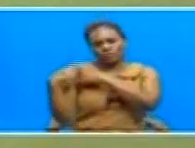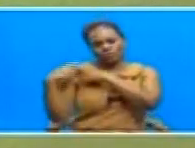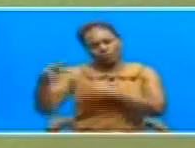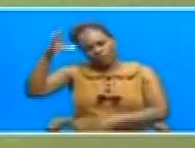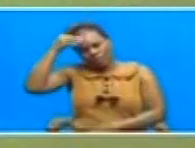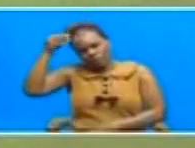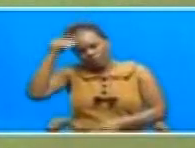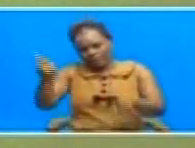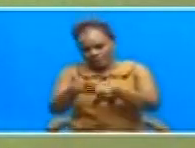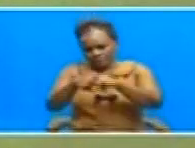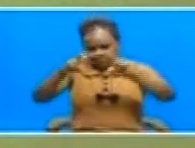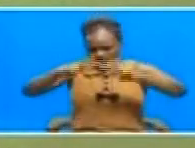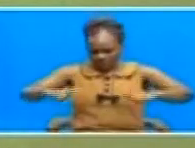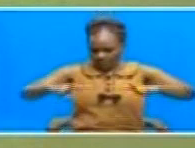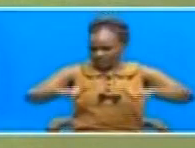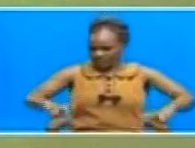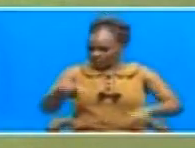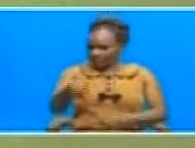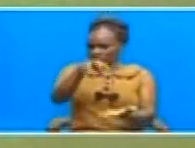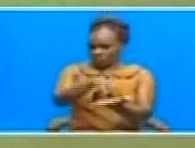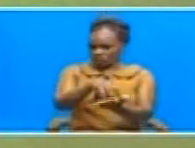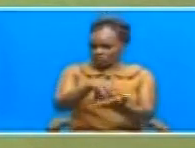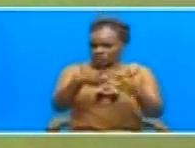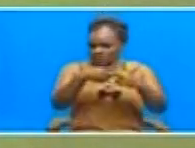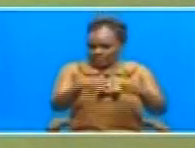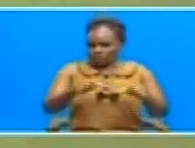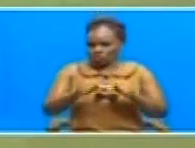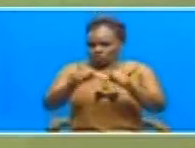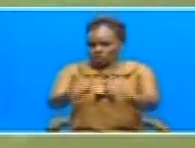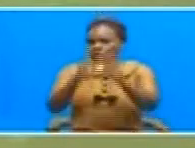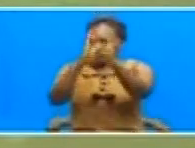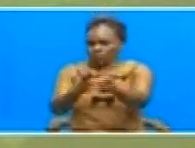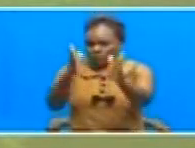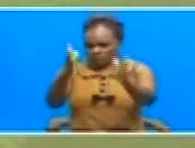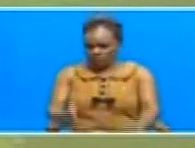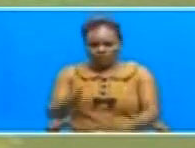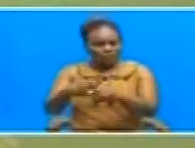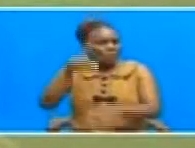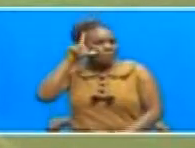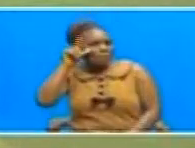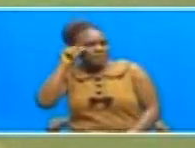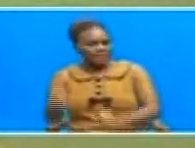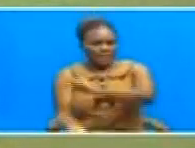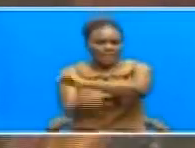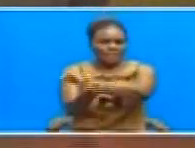huku uchunguzi kuhusiana na kisa hiki ukiendelea kwa sasa. John Juma naarifu kutoka kaunti ya Mombasa.